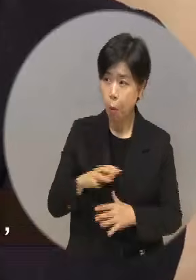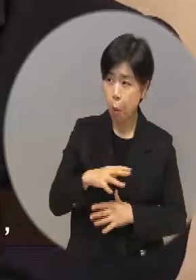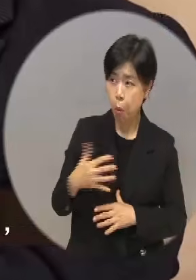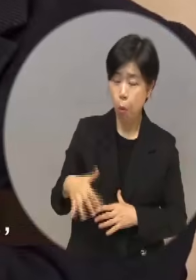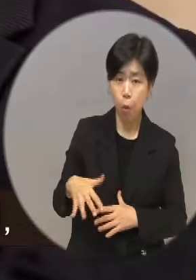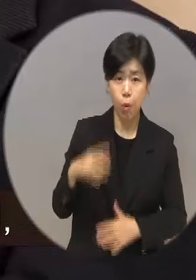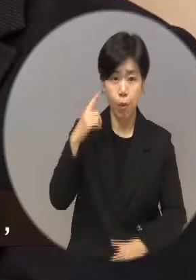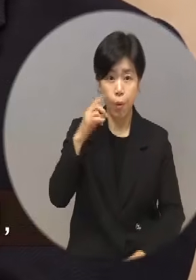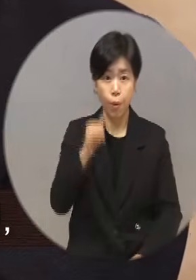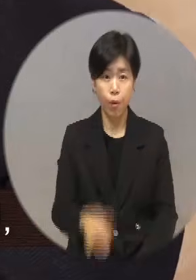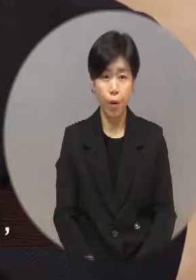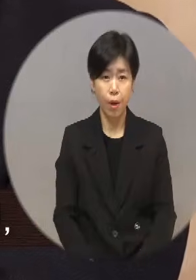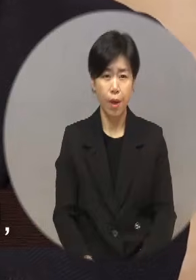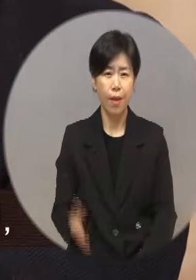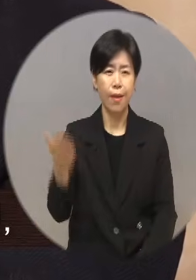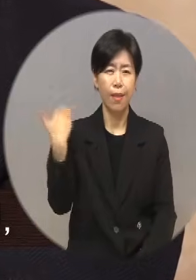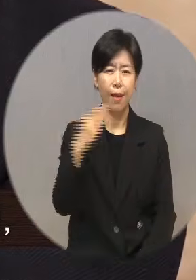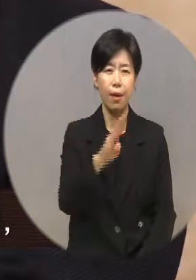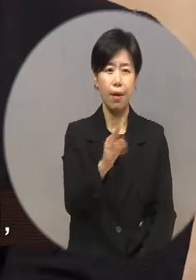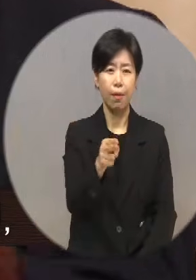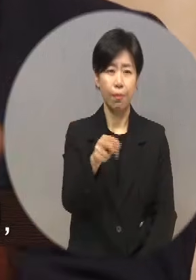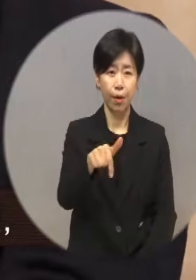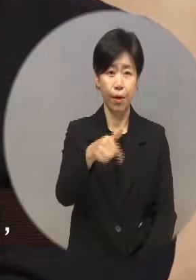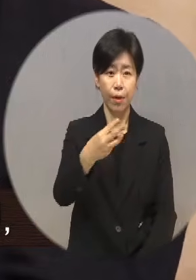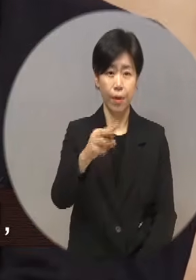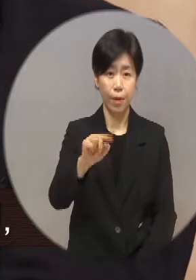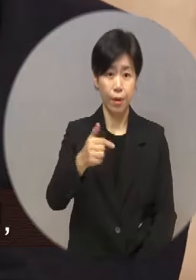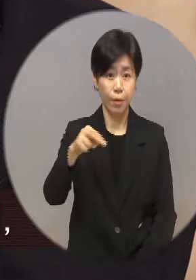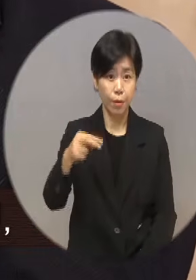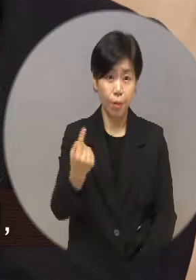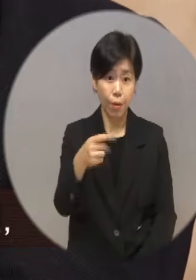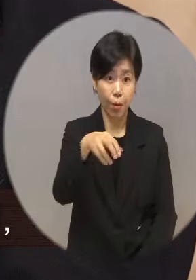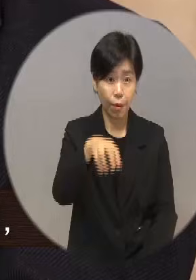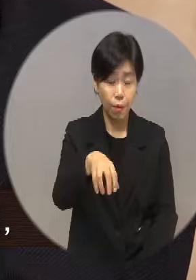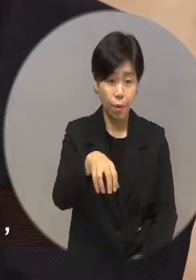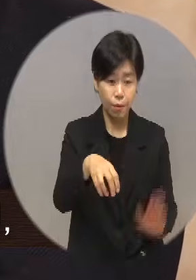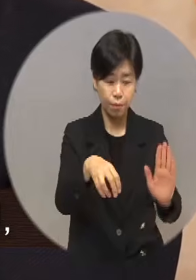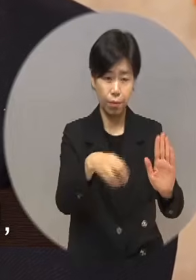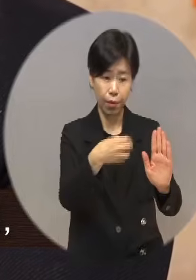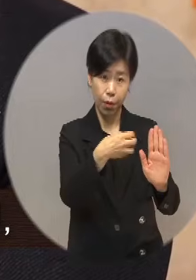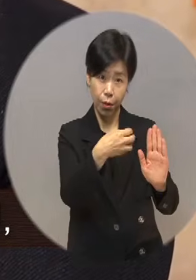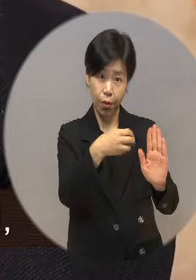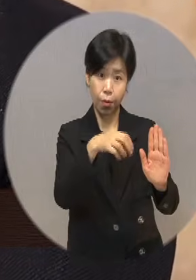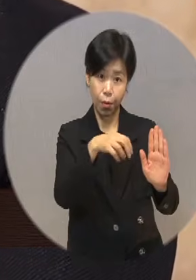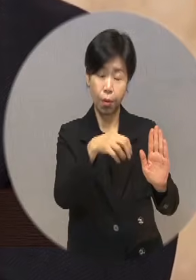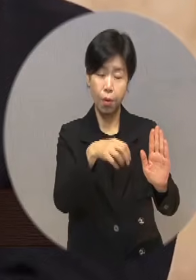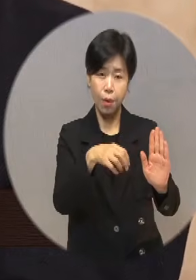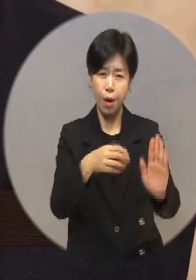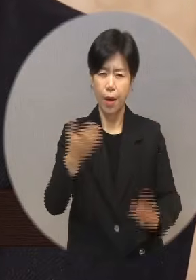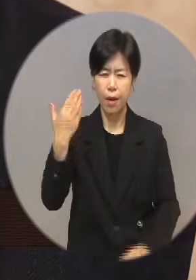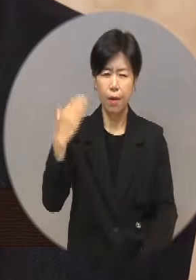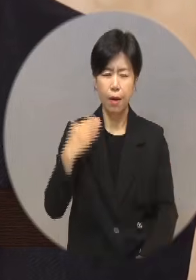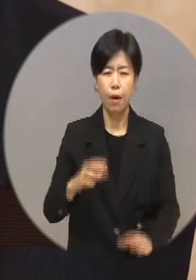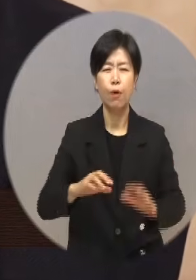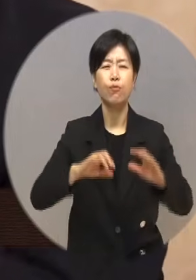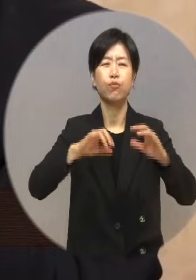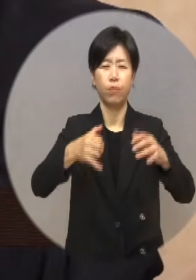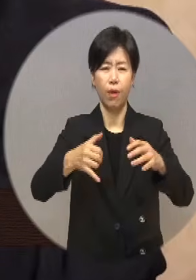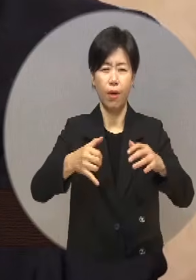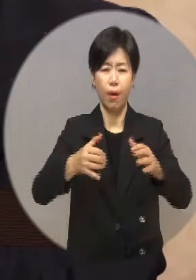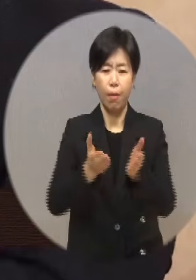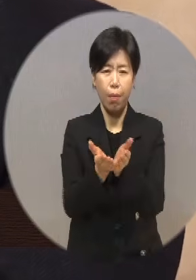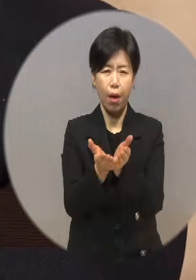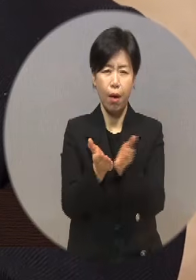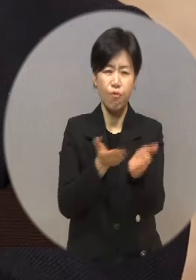병난도가 국제 항구였어요. 거기에서 수많은 그 외국 상인들 뭐 아랍 상인일 수도 있고